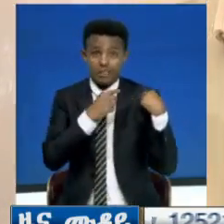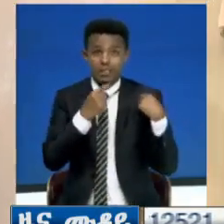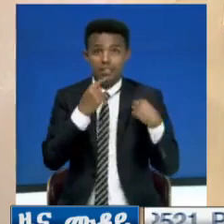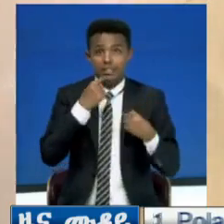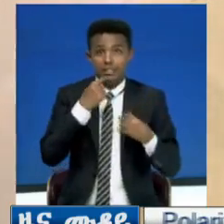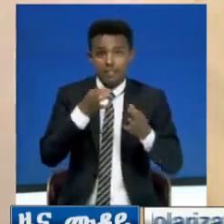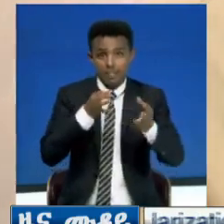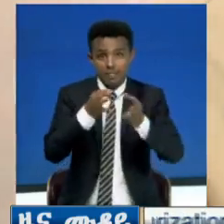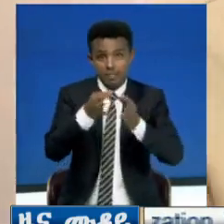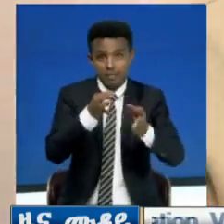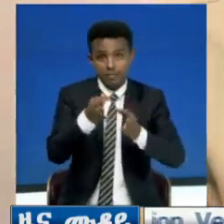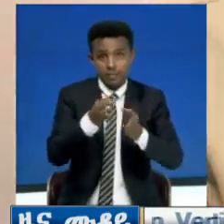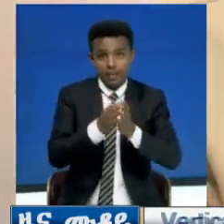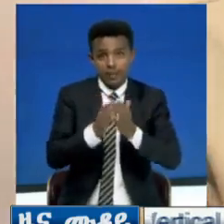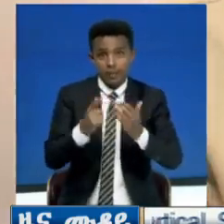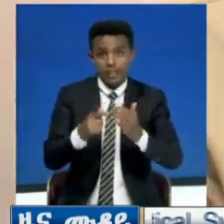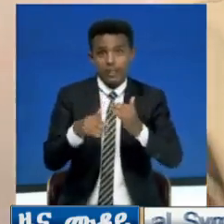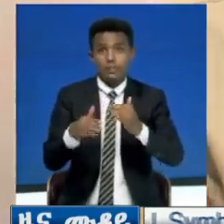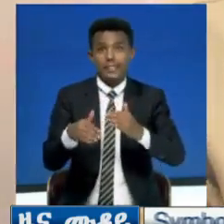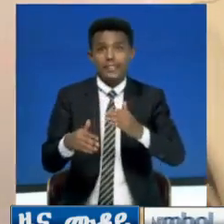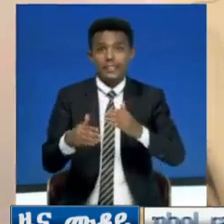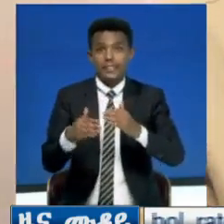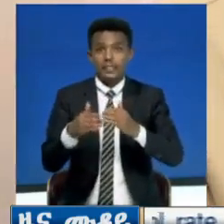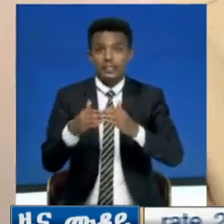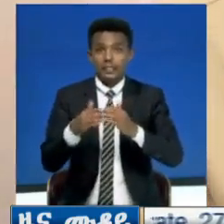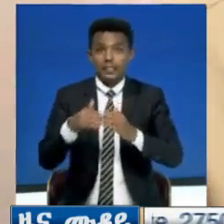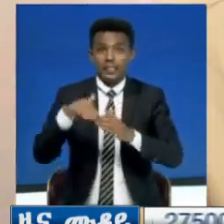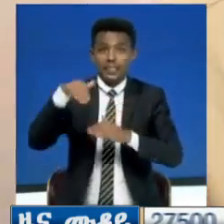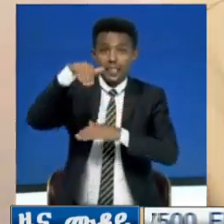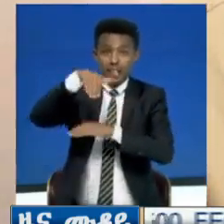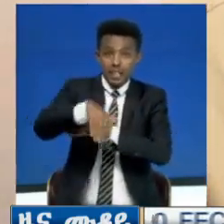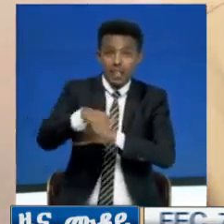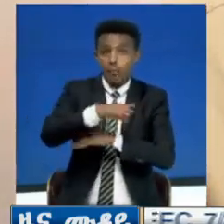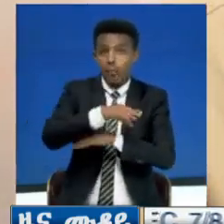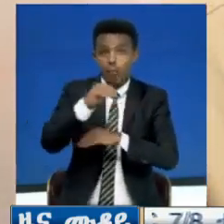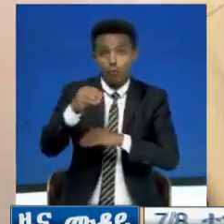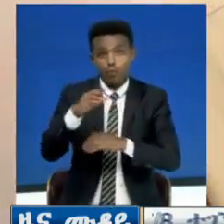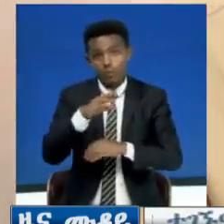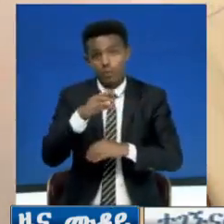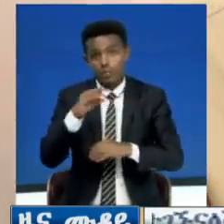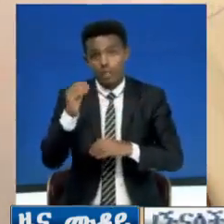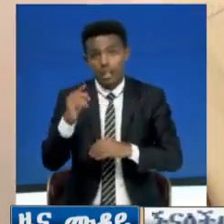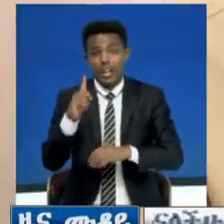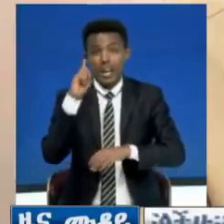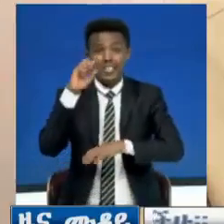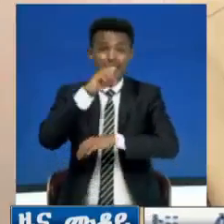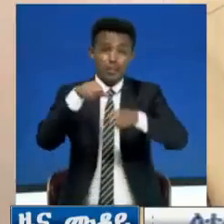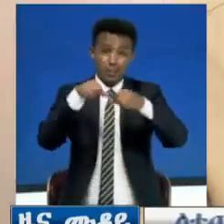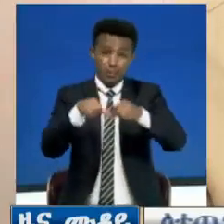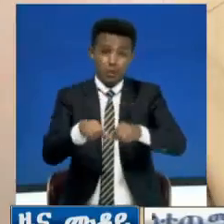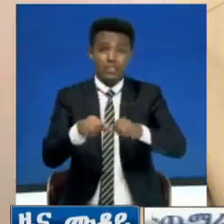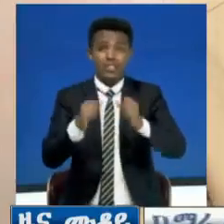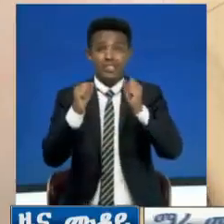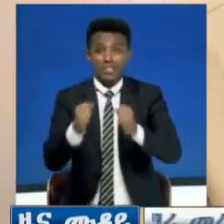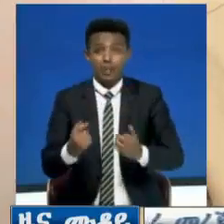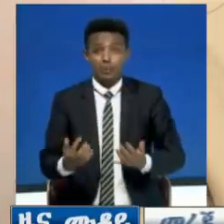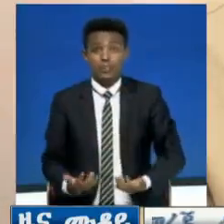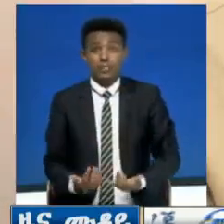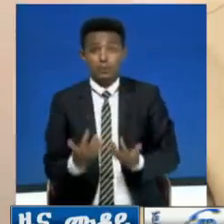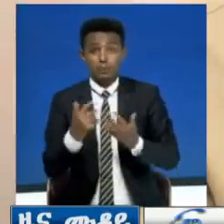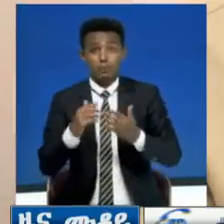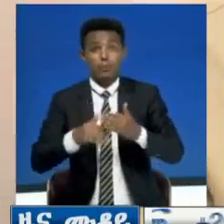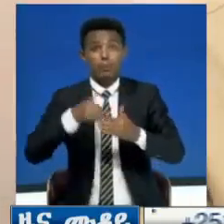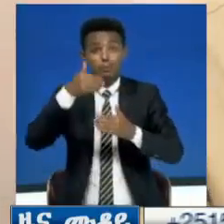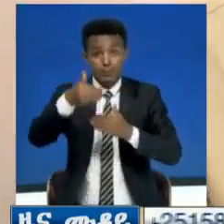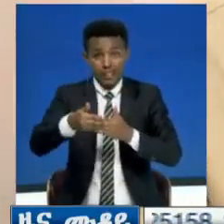ገደል በመሆኑና ለመውረድ አስቸጋሪ በመሆኑ ነው ሳቱ ለአንድ ቀን ያክል ይውል የቻለው። በመሆኑም በበነገታውም